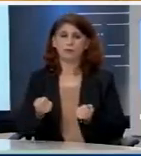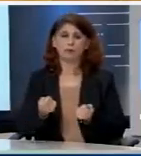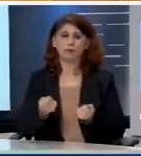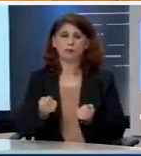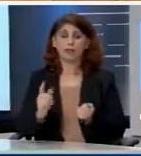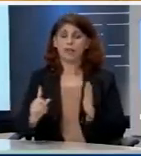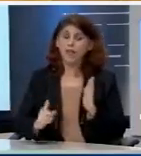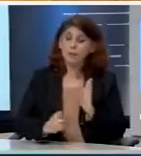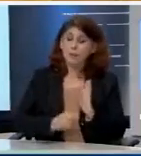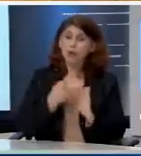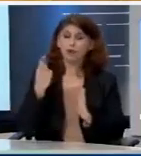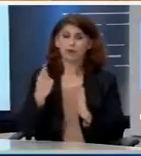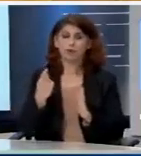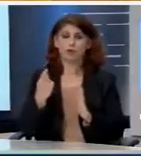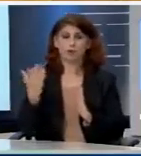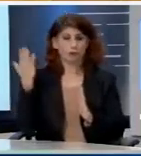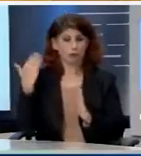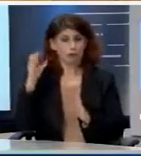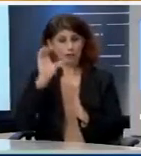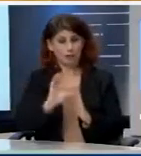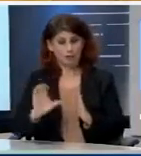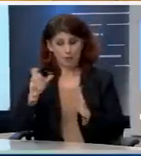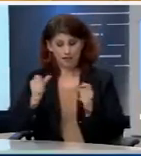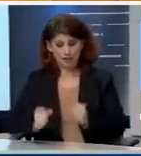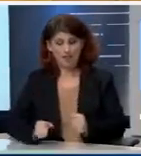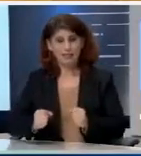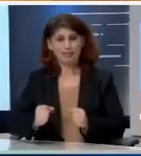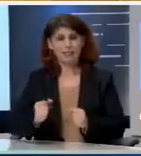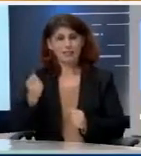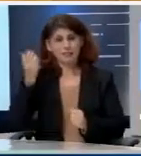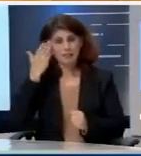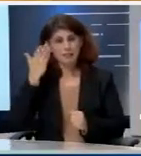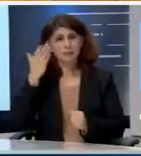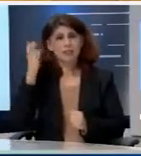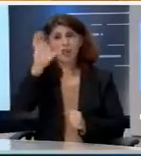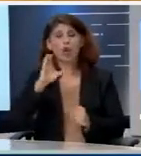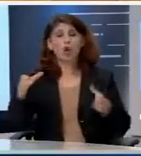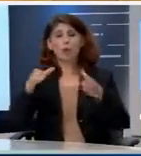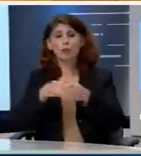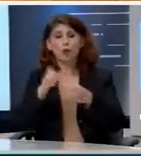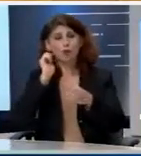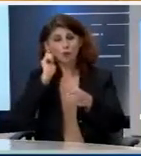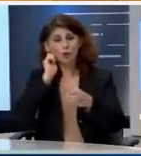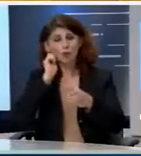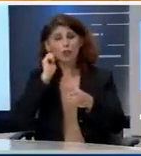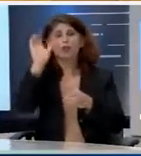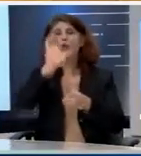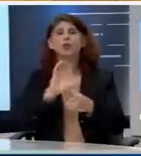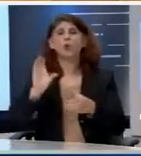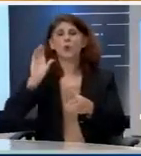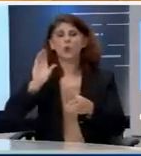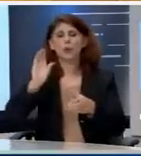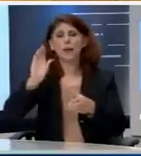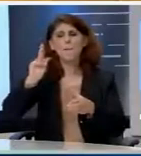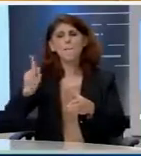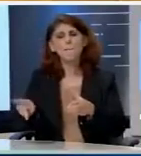χρησιμοποιούν για πρώτη φορά τότε την ευρωπαϊκή βάση τιμών αναφοράς της Κομισιόν με την ονομασία EURIPID, ώστε